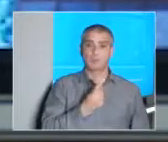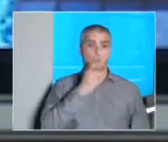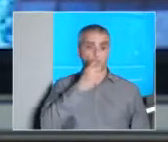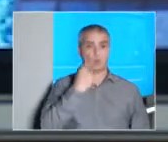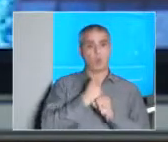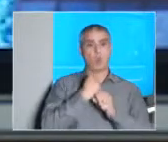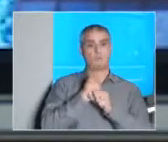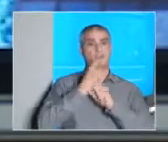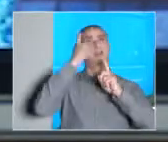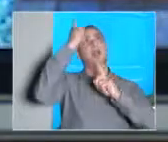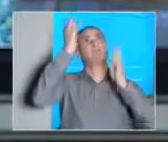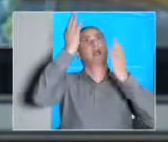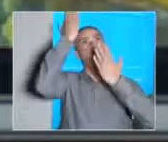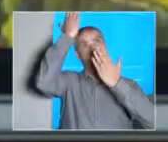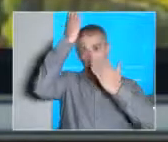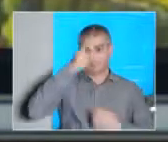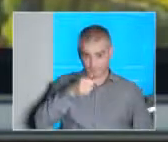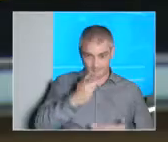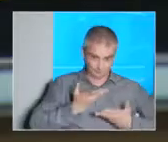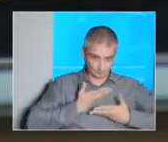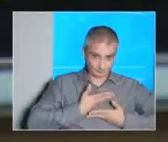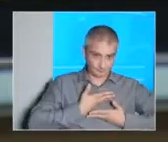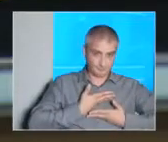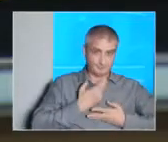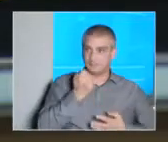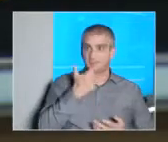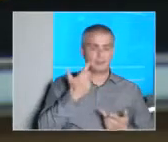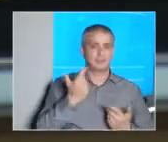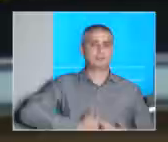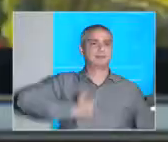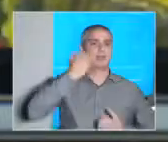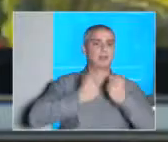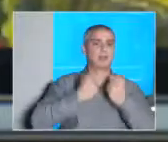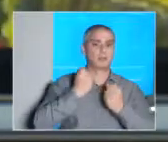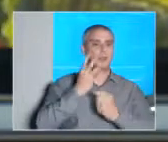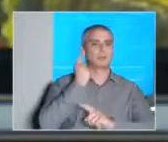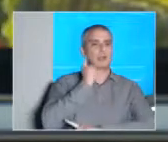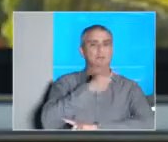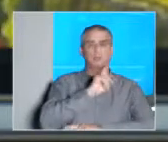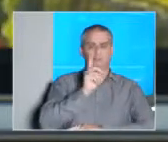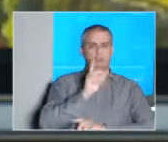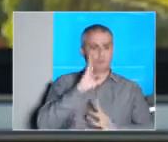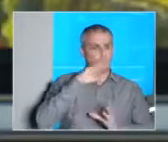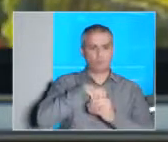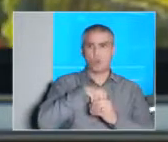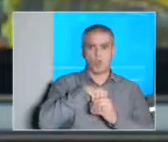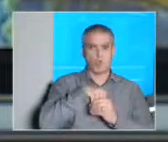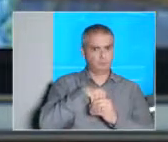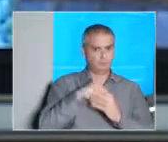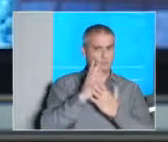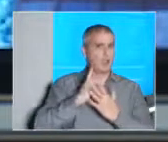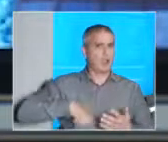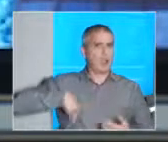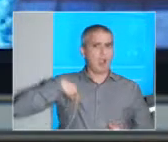עובד אצל הקדוש ברוך הוא, ואתם קיבלתם כמעט שר תחבורה בהזמנה, מישהו שמעורב כבר